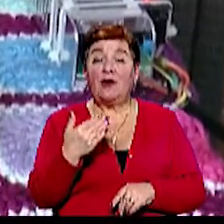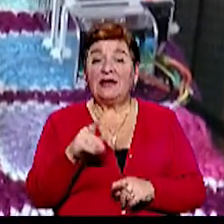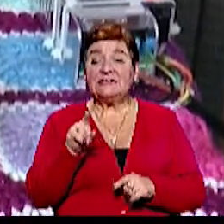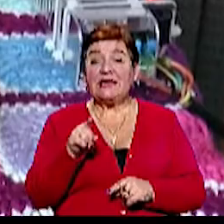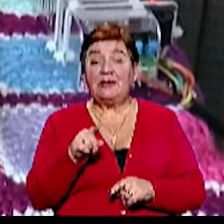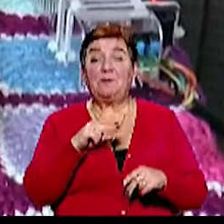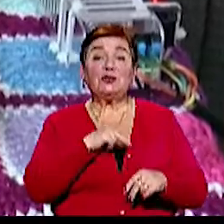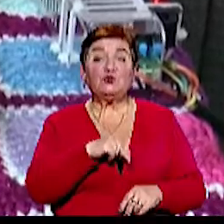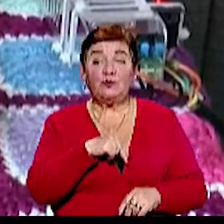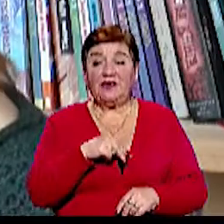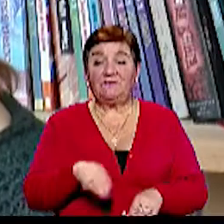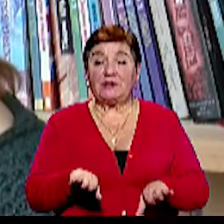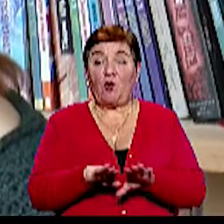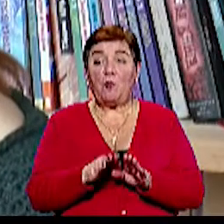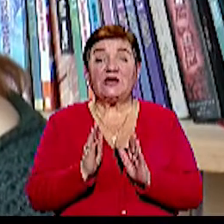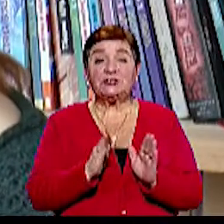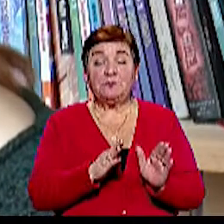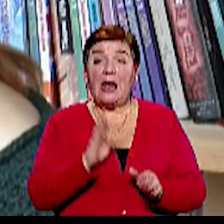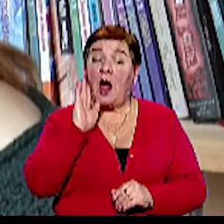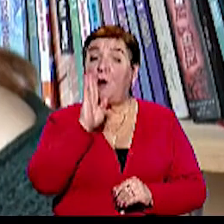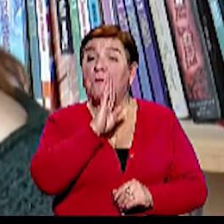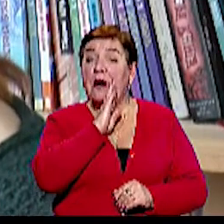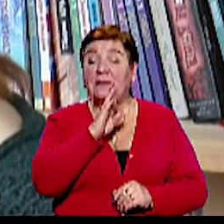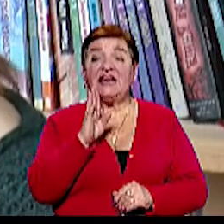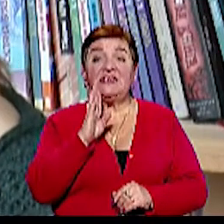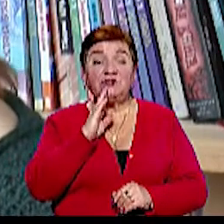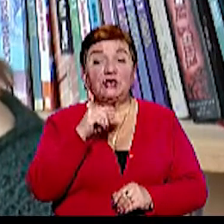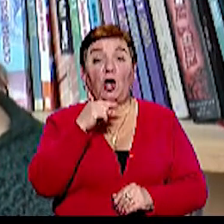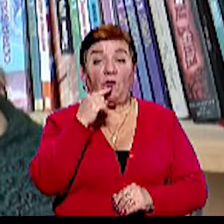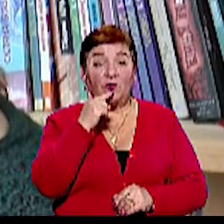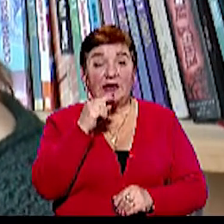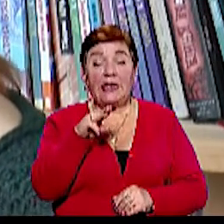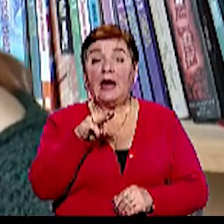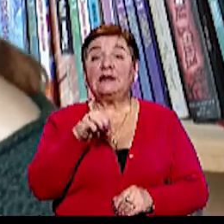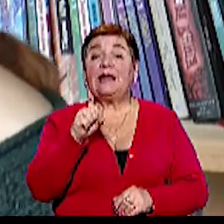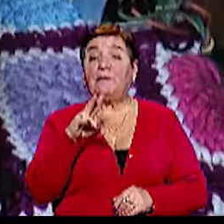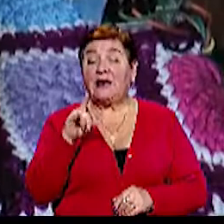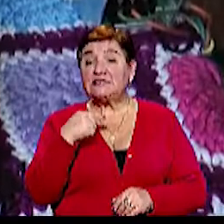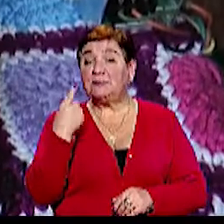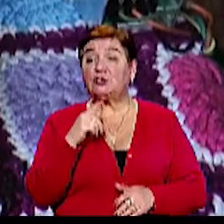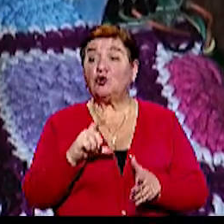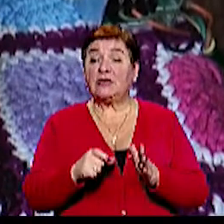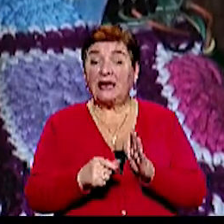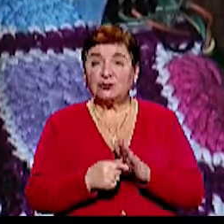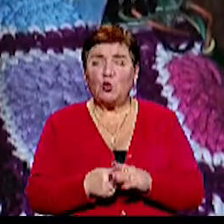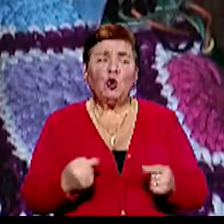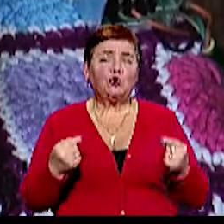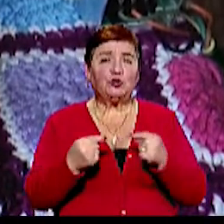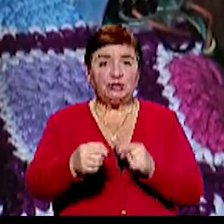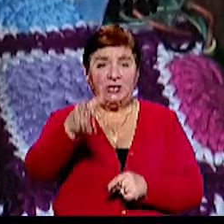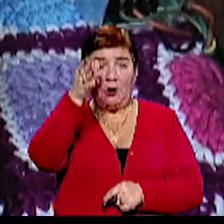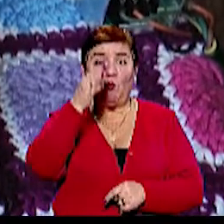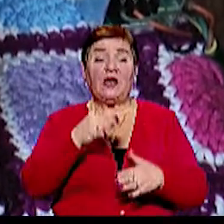пристрої працюють, бо підключення до неї. Мама дівчинки Галина Левко каже, Тамара з 1-го класу любить точні науки. Жінка